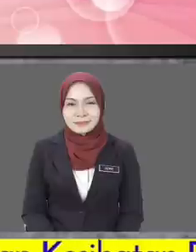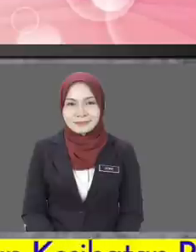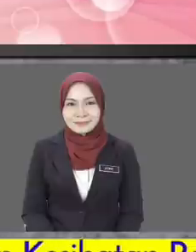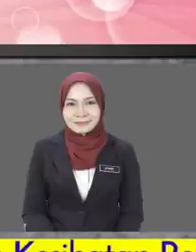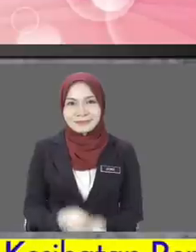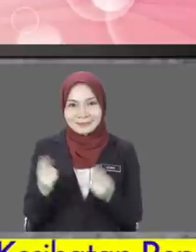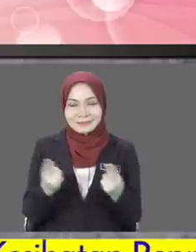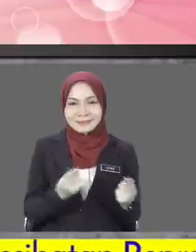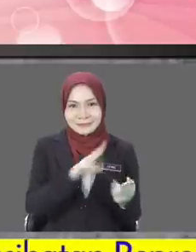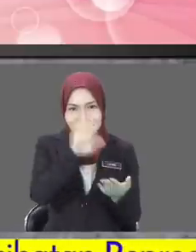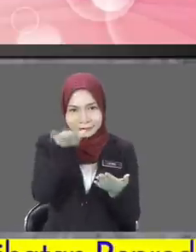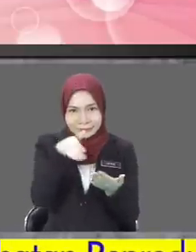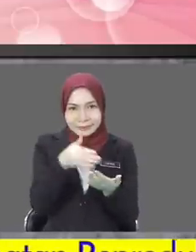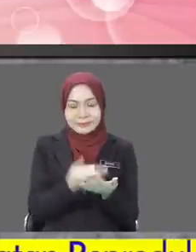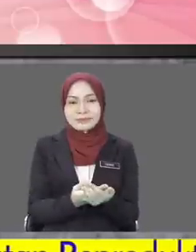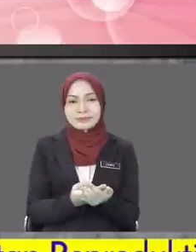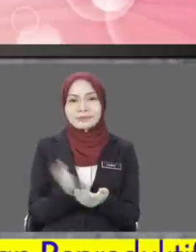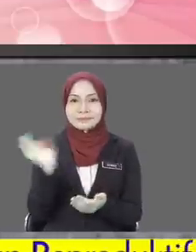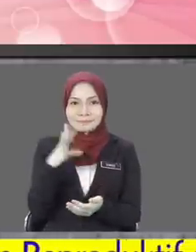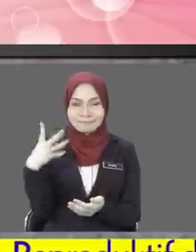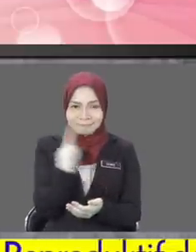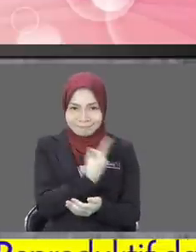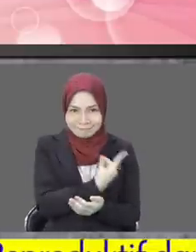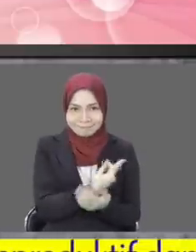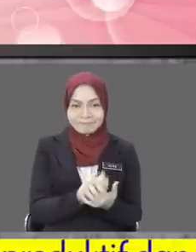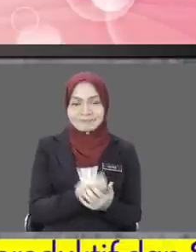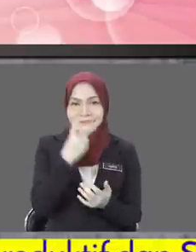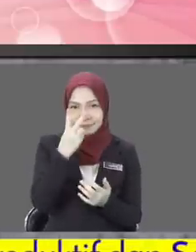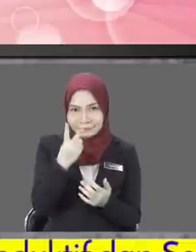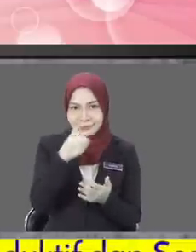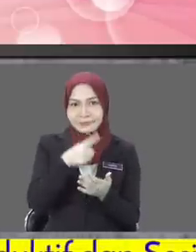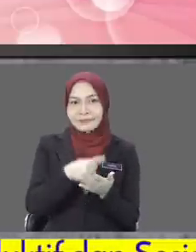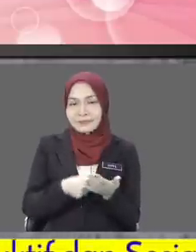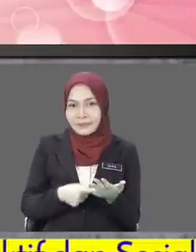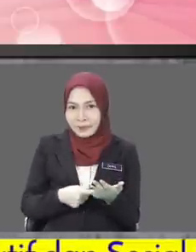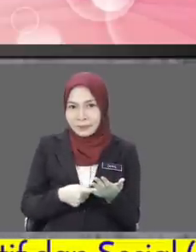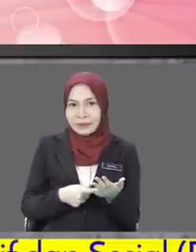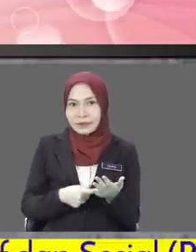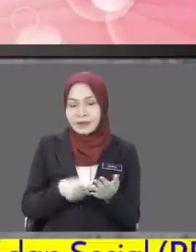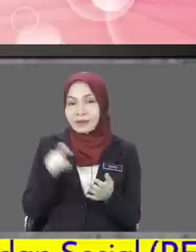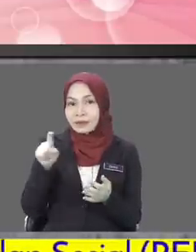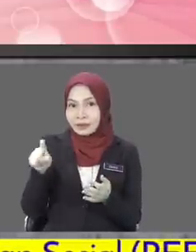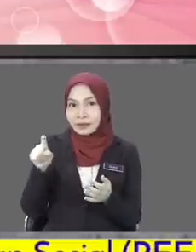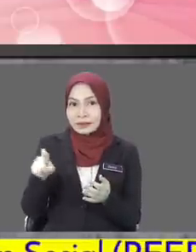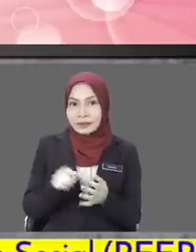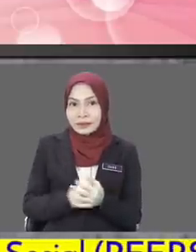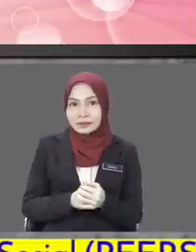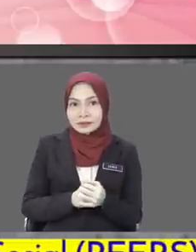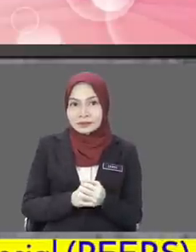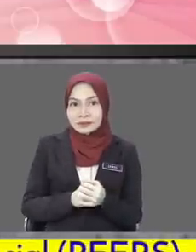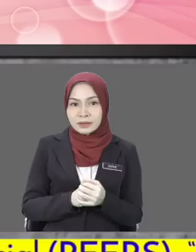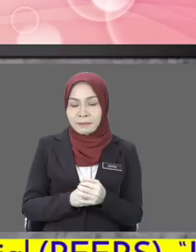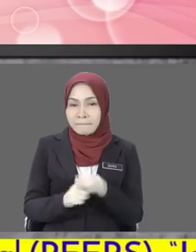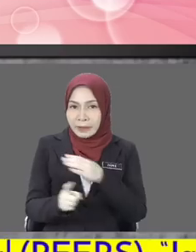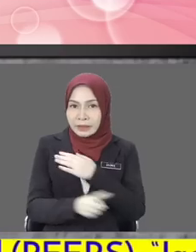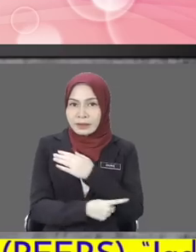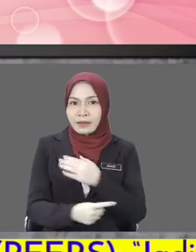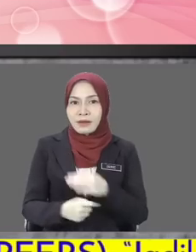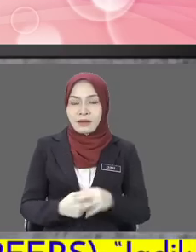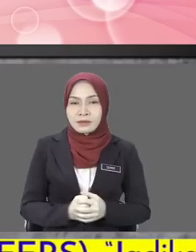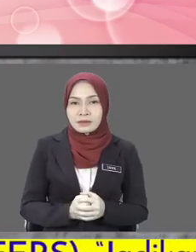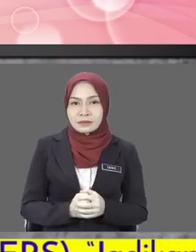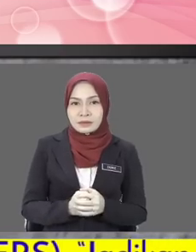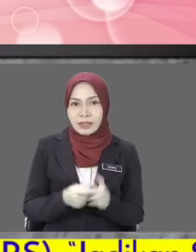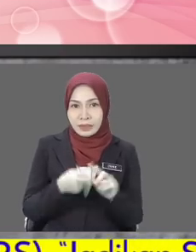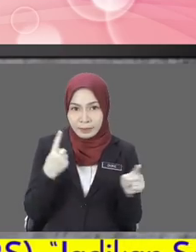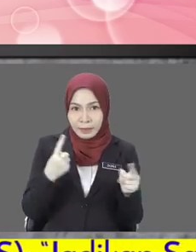hadirin sekalian mari kita dalami Apakah tanda-tanda kendaraan yang boleh didesain pada masa gangguan